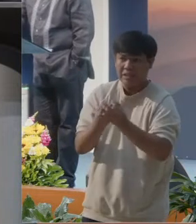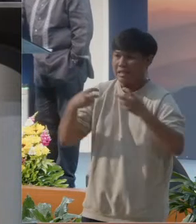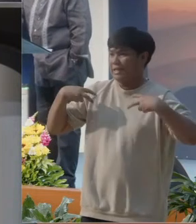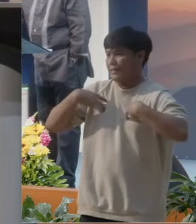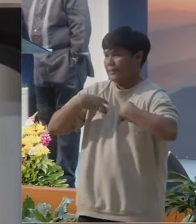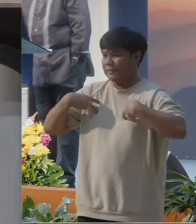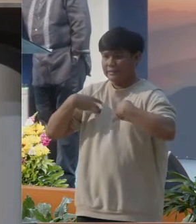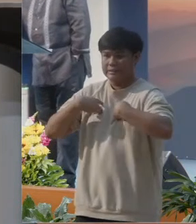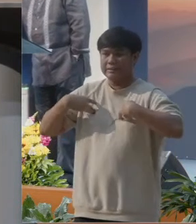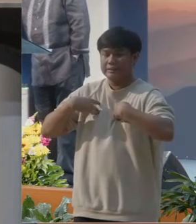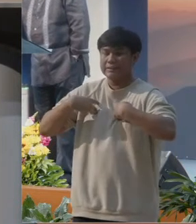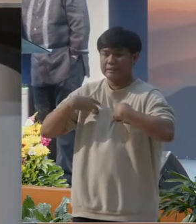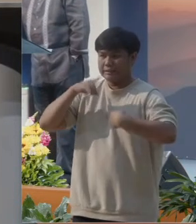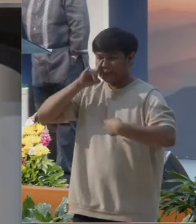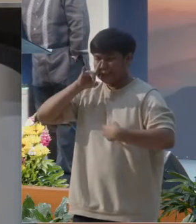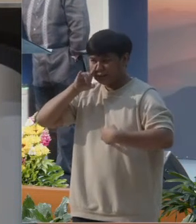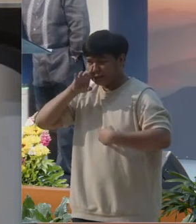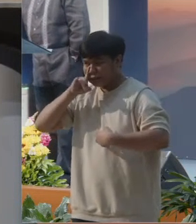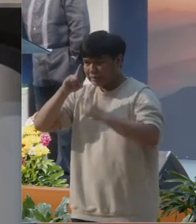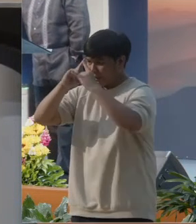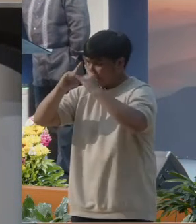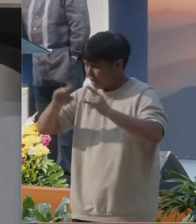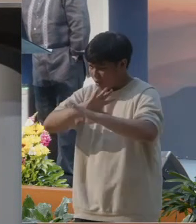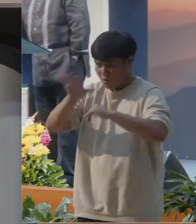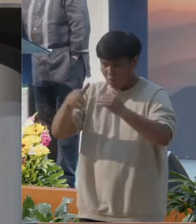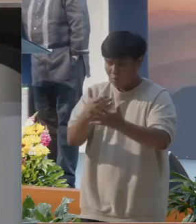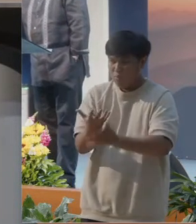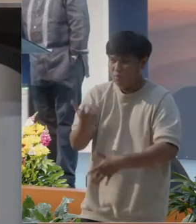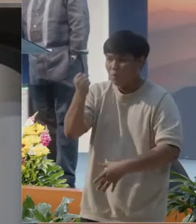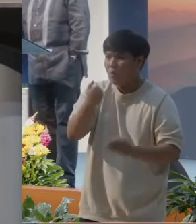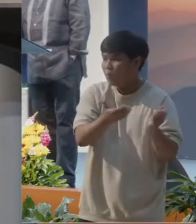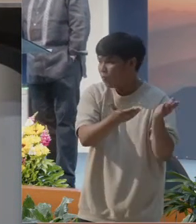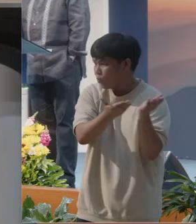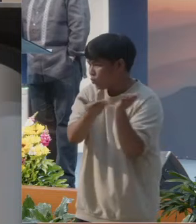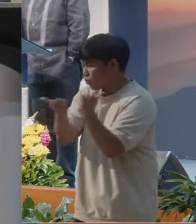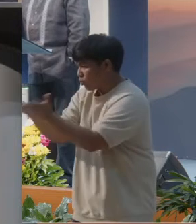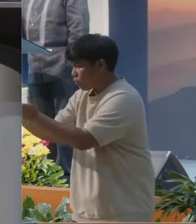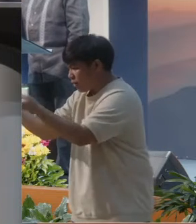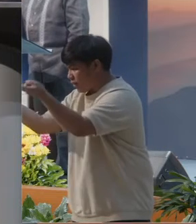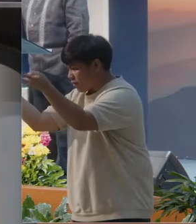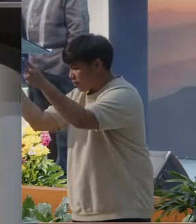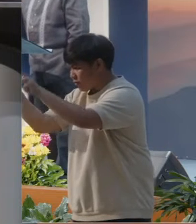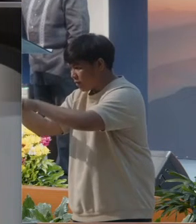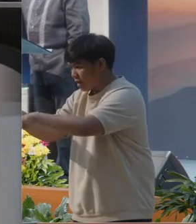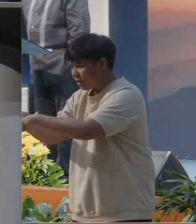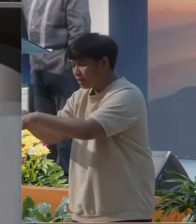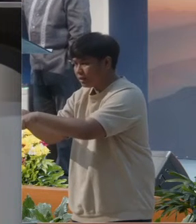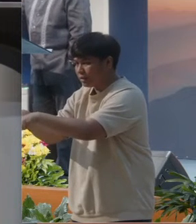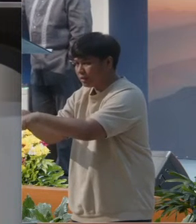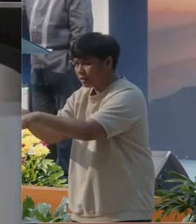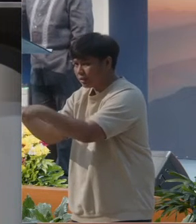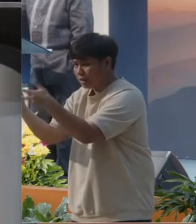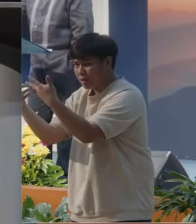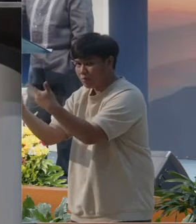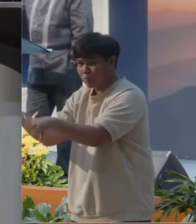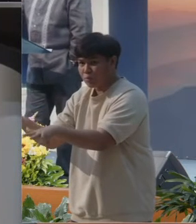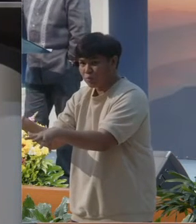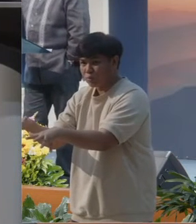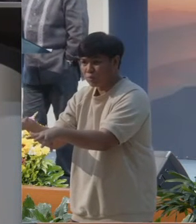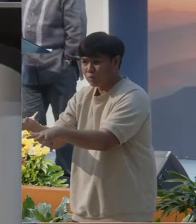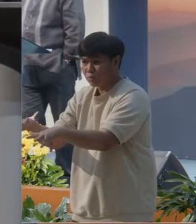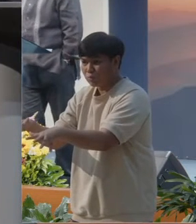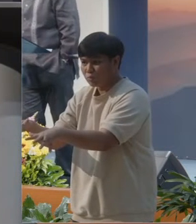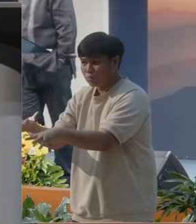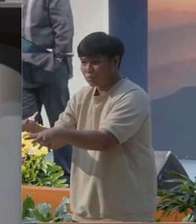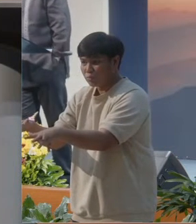his donkey, his sheep, his tent, and all that he had, and they brought them to the valley of Achor.